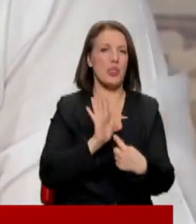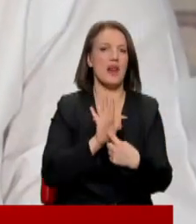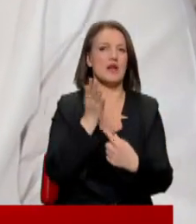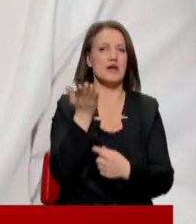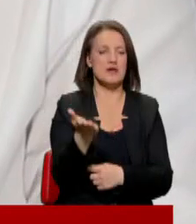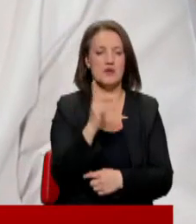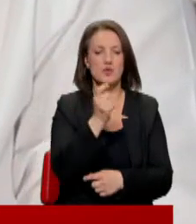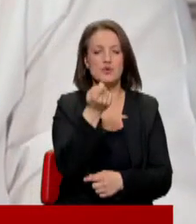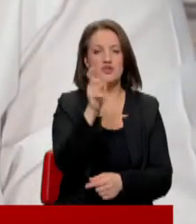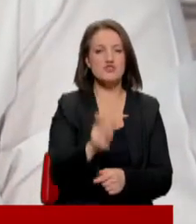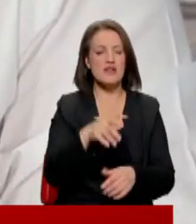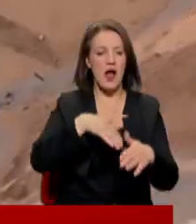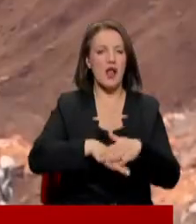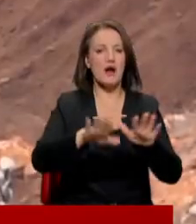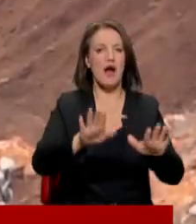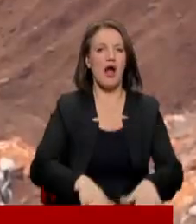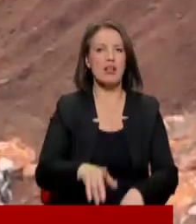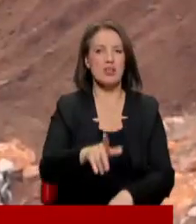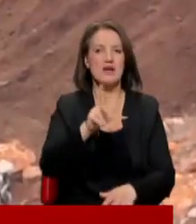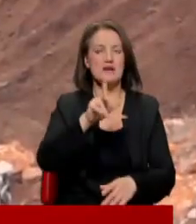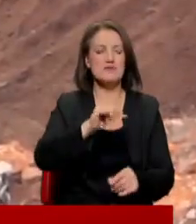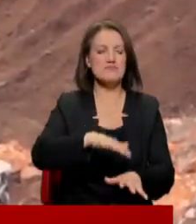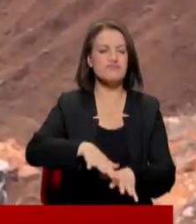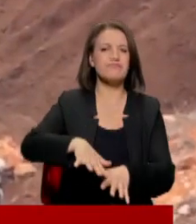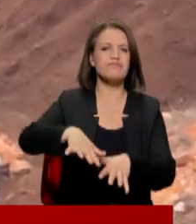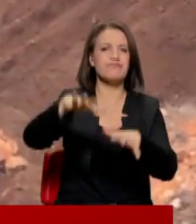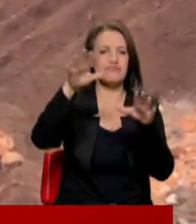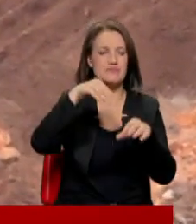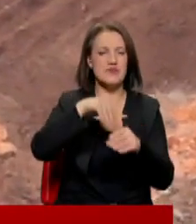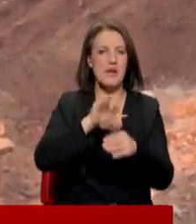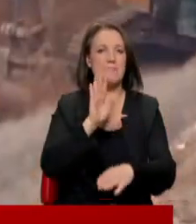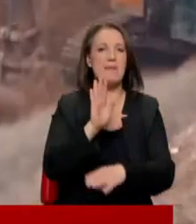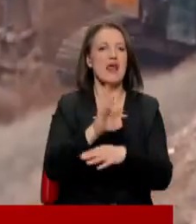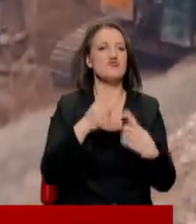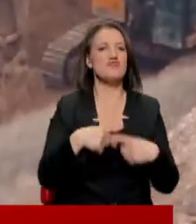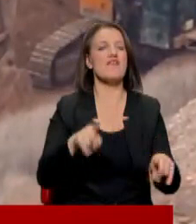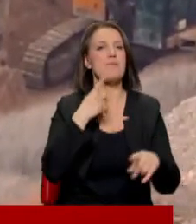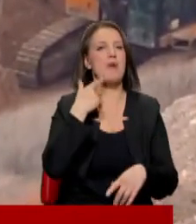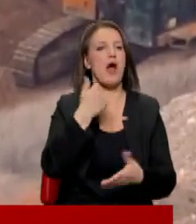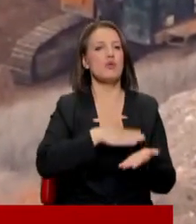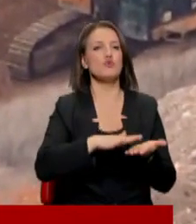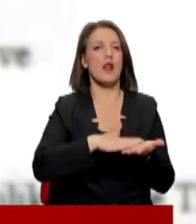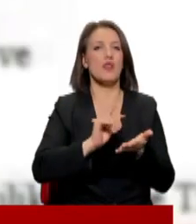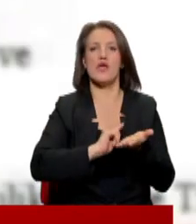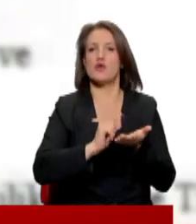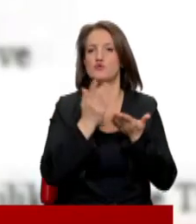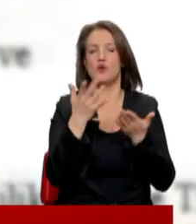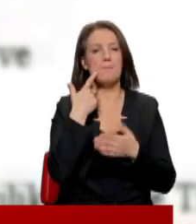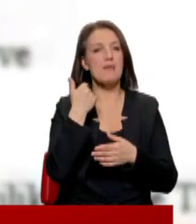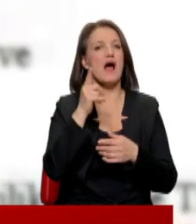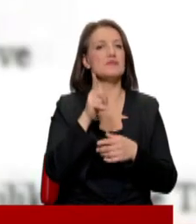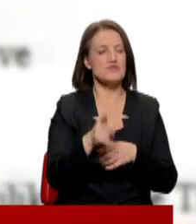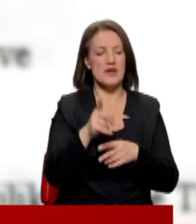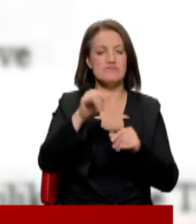aslında. 9 işçinin altında kaldığı liç yığınıyla ilgili belgeyi Çevre Bakanlığı'nın düzenlediği yazıyor o belgede.